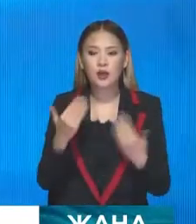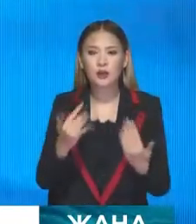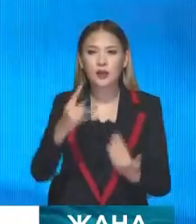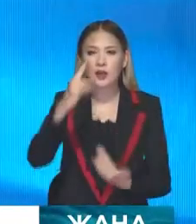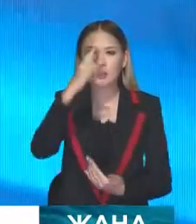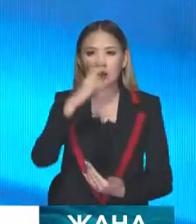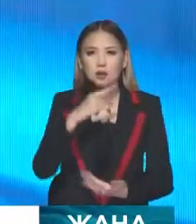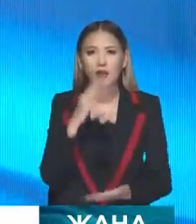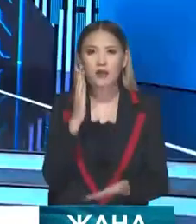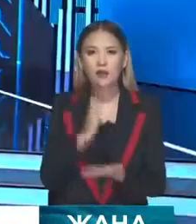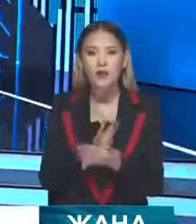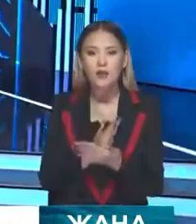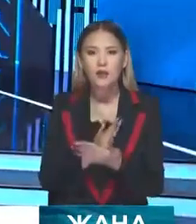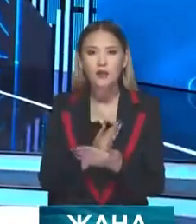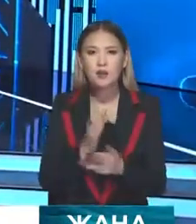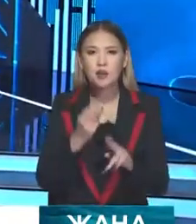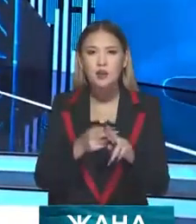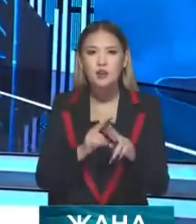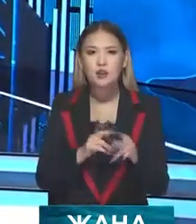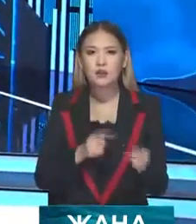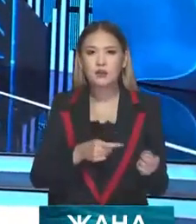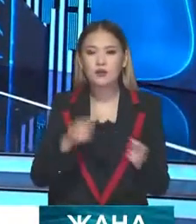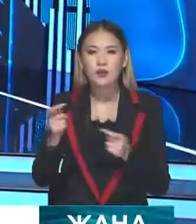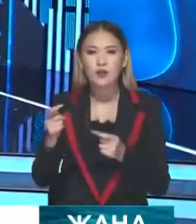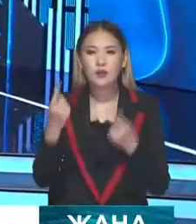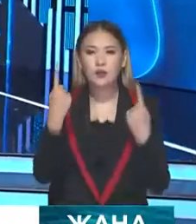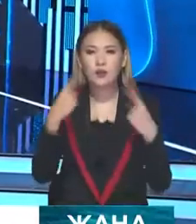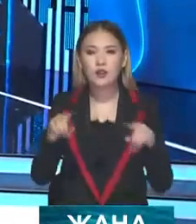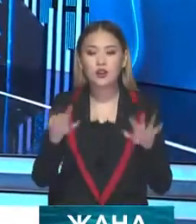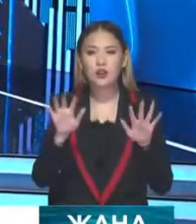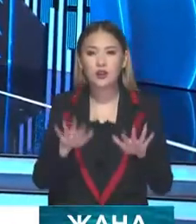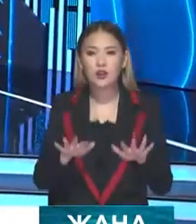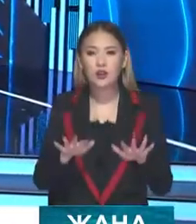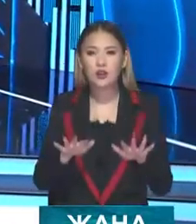жүр. Оларды шығаруға немесе тағы басқа да